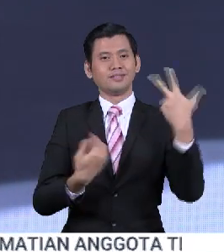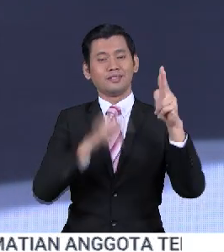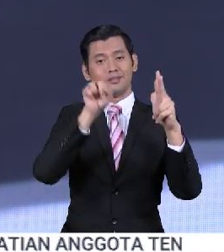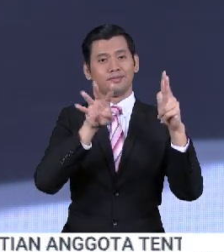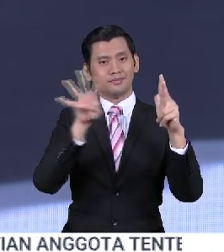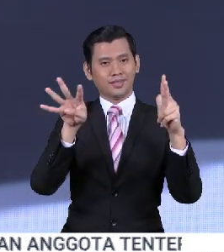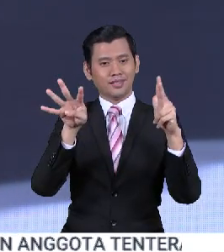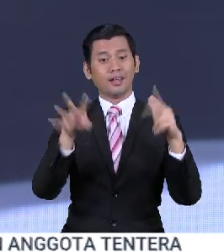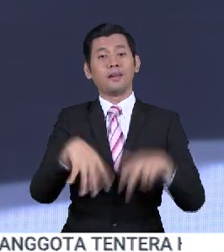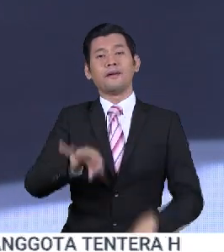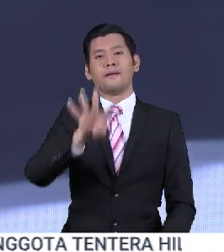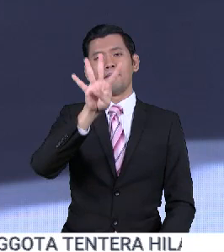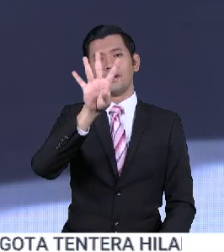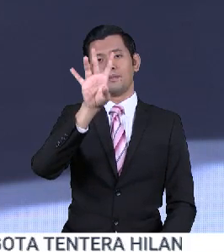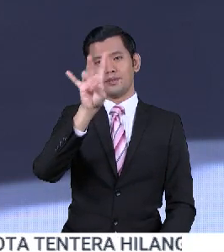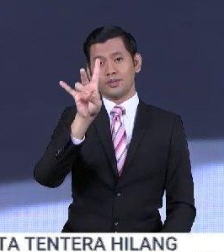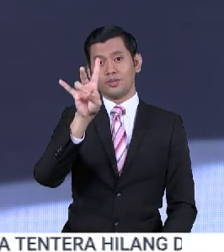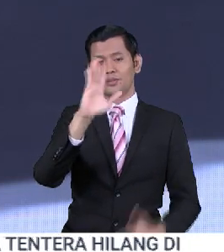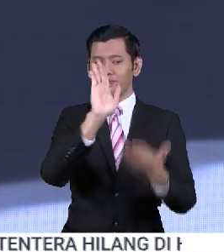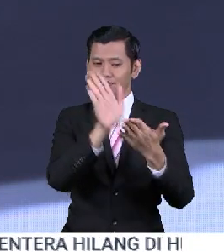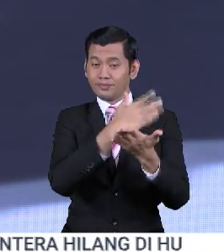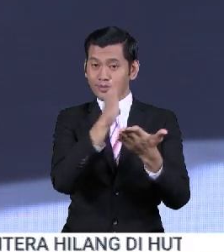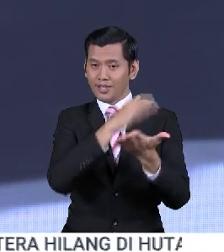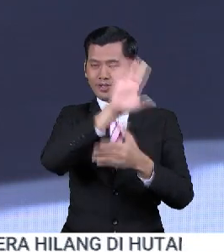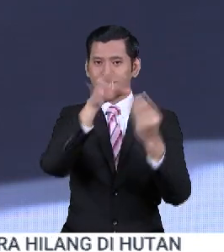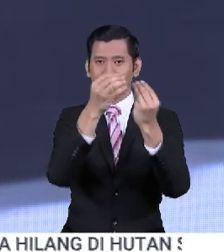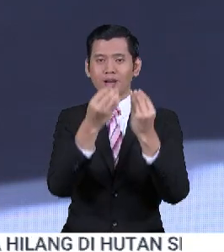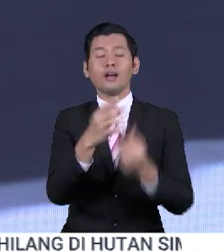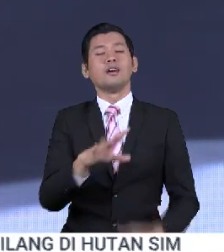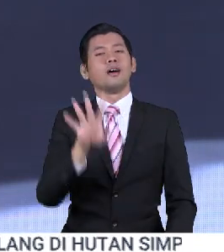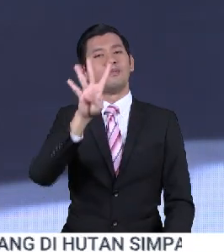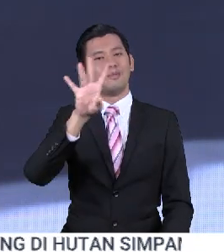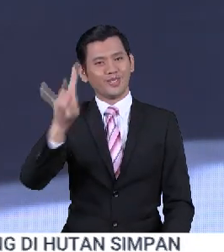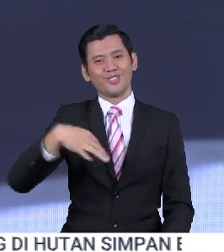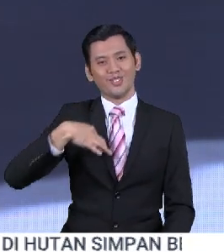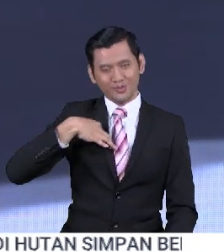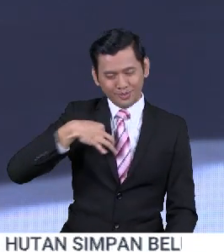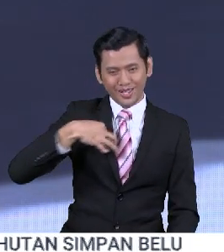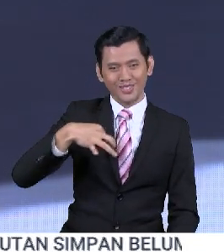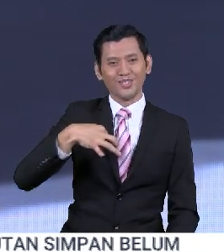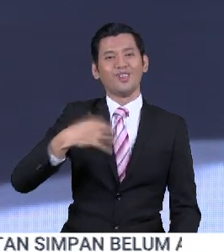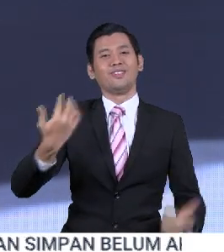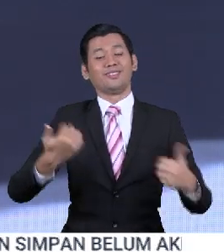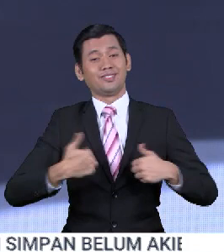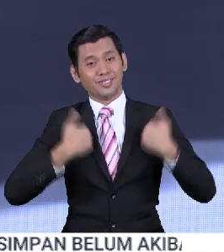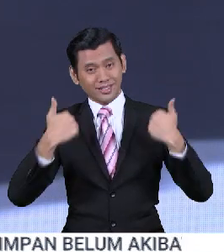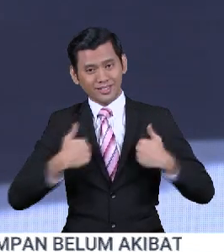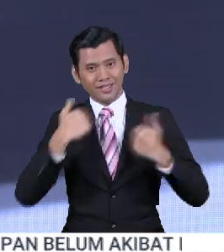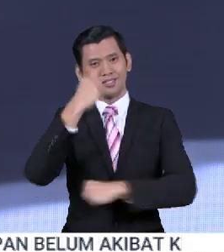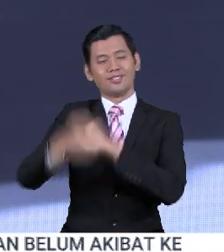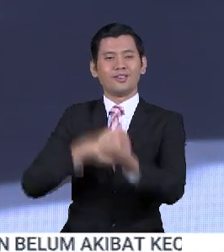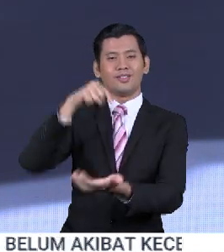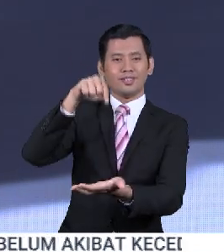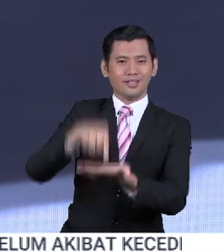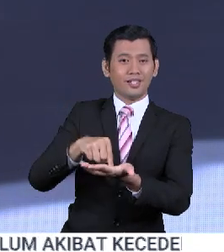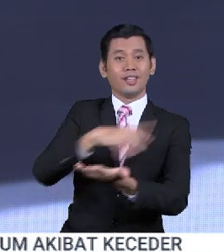2023. 47 helai. Itu jumlah baju raya pelakon, penyanyi serta pengacara Afiq Syazwan tahun ini